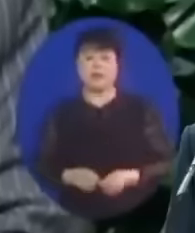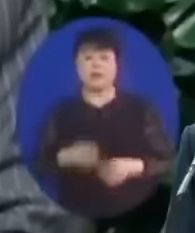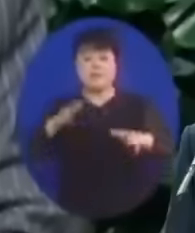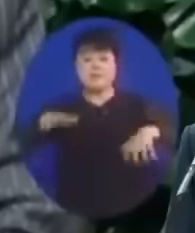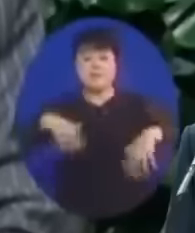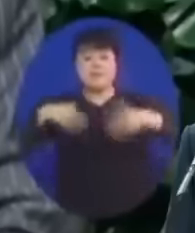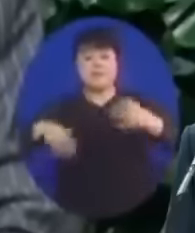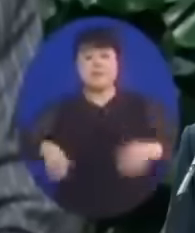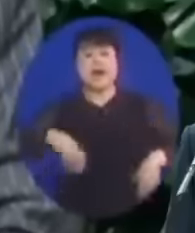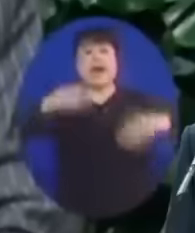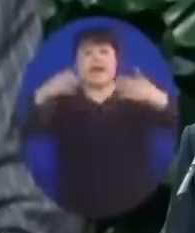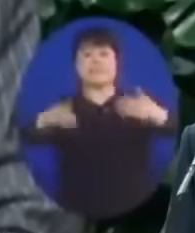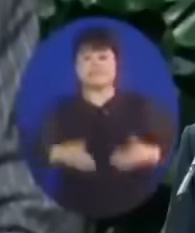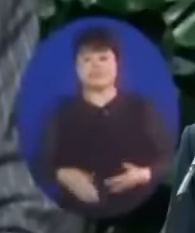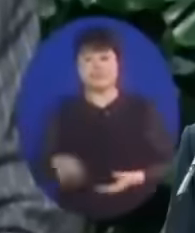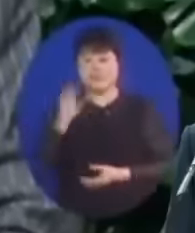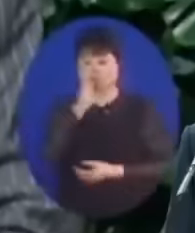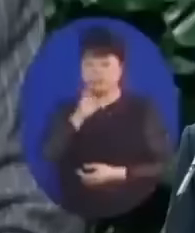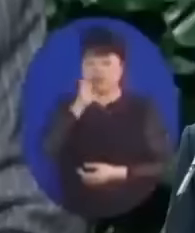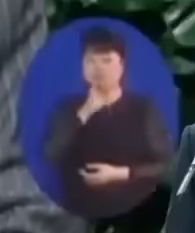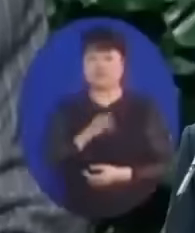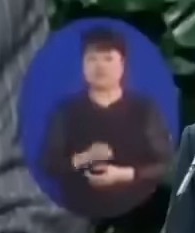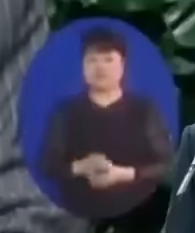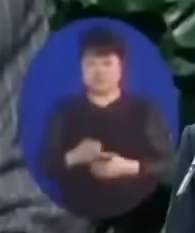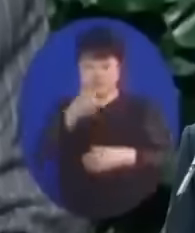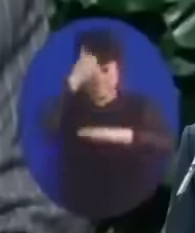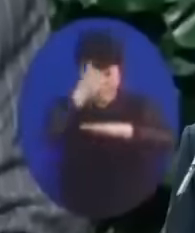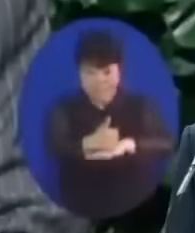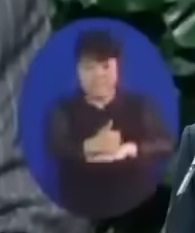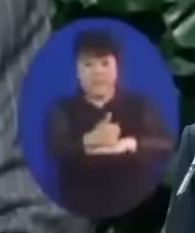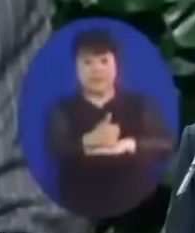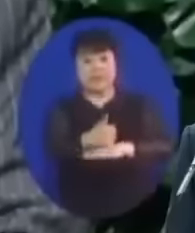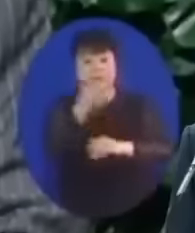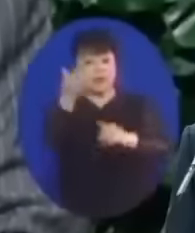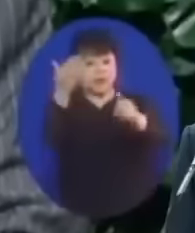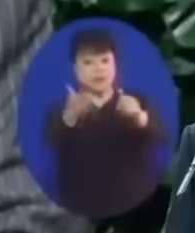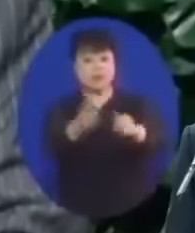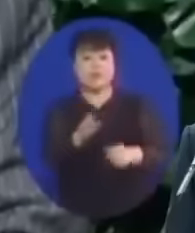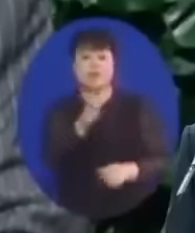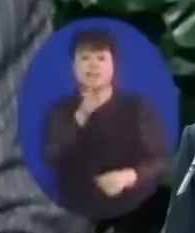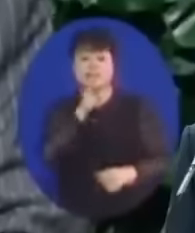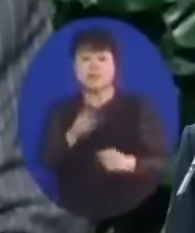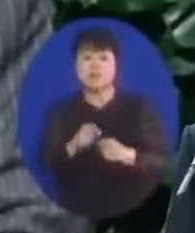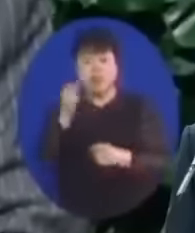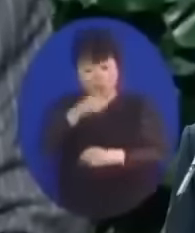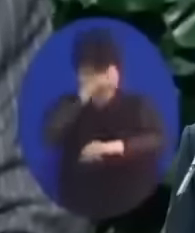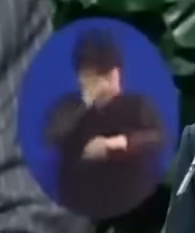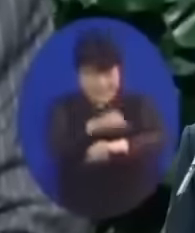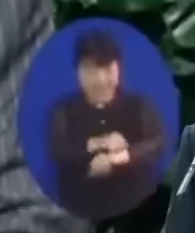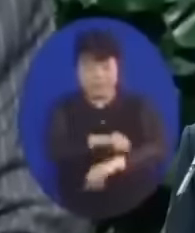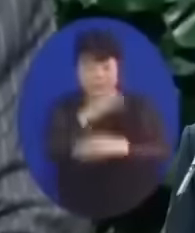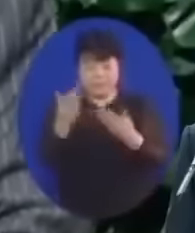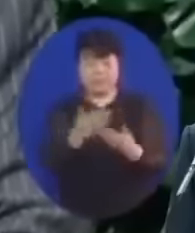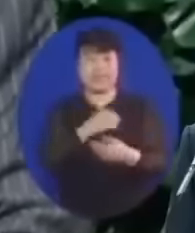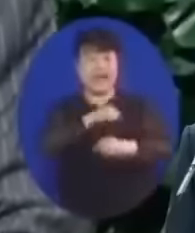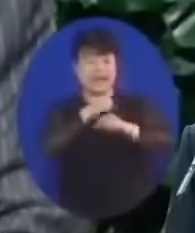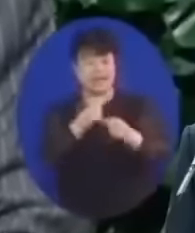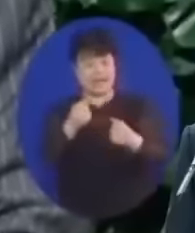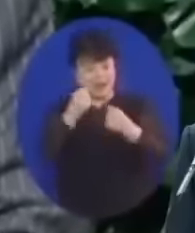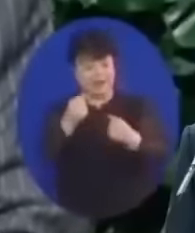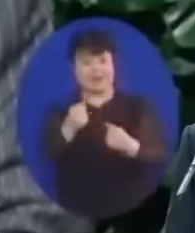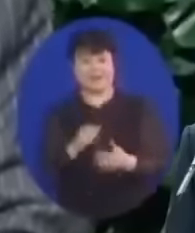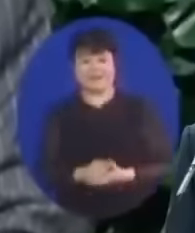통하고 시련과 환란을 통하는 것이 종국직에 가시는 여러분에게 진실로 영혼이 잘됨같이 범사에